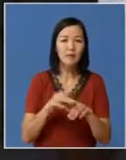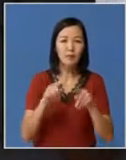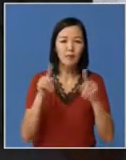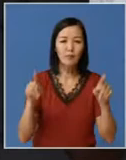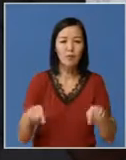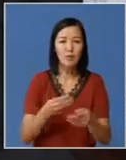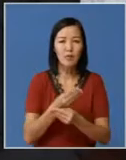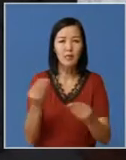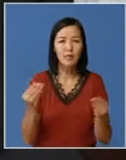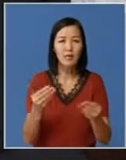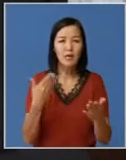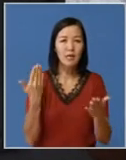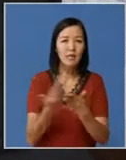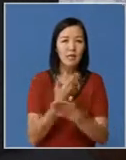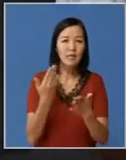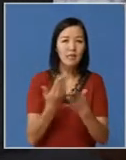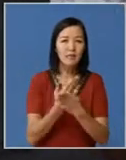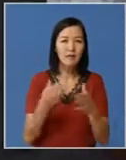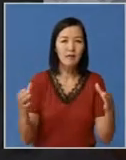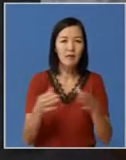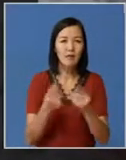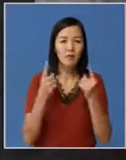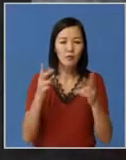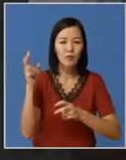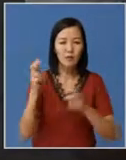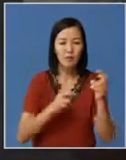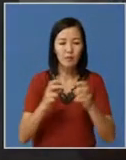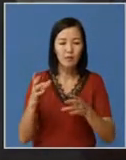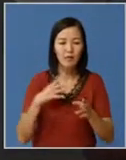правораснительные буклеты, проводят лекции и беседы в коллективах крупных предприятий.